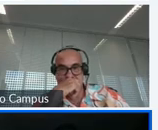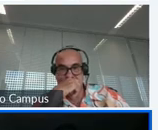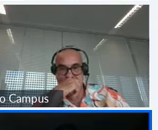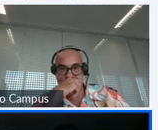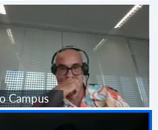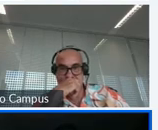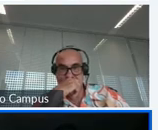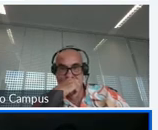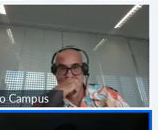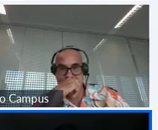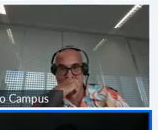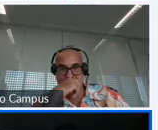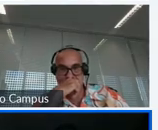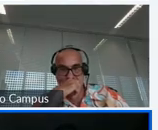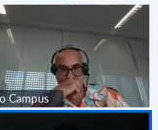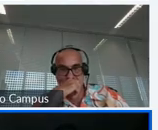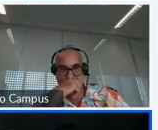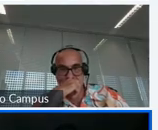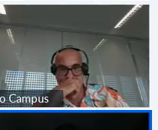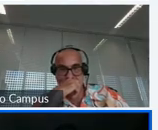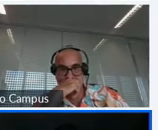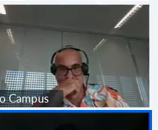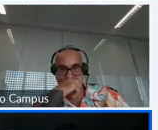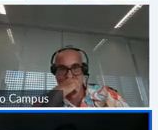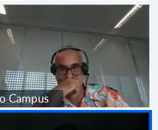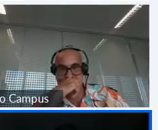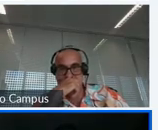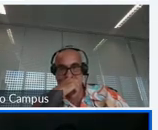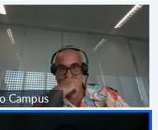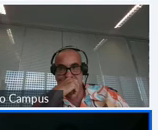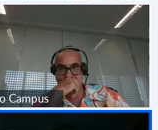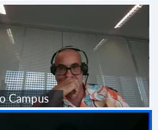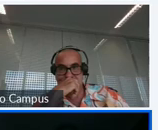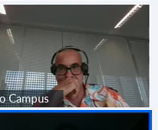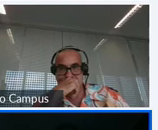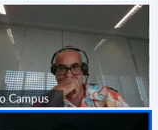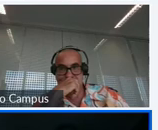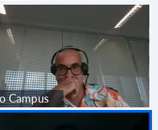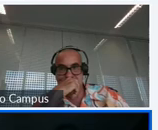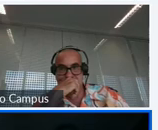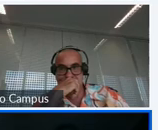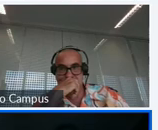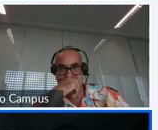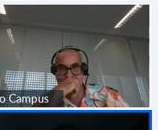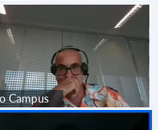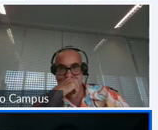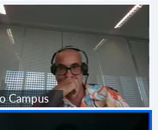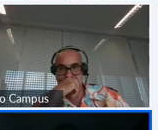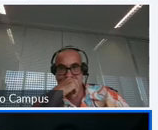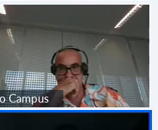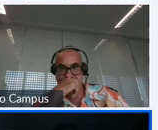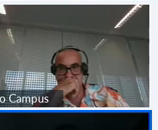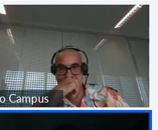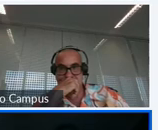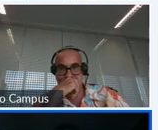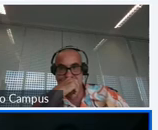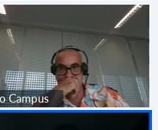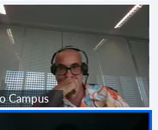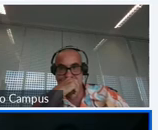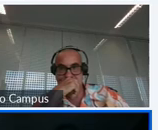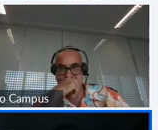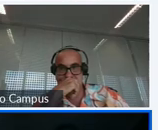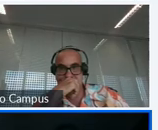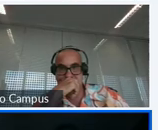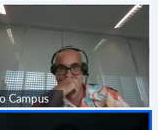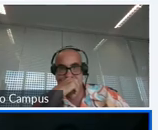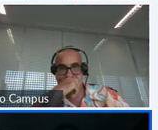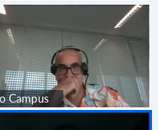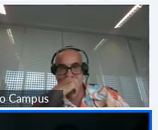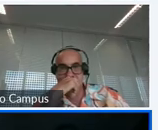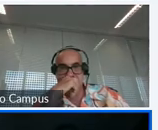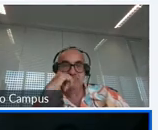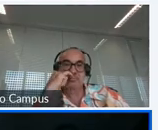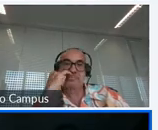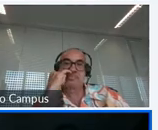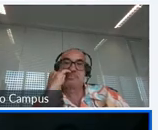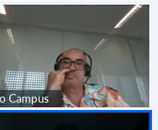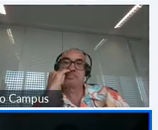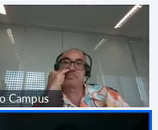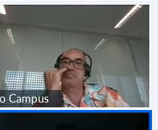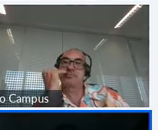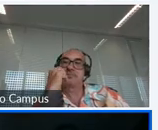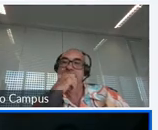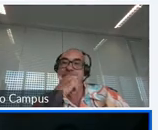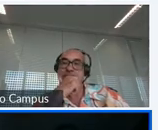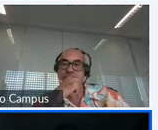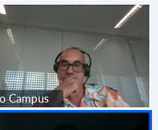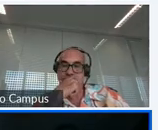del business, allora i miei dati non li metto più tanto a disposizione. Quindi viene fuori che anche chi non ci aveva